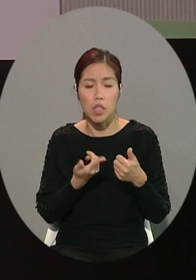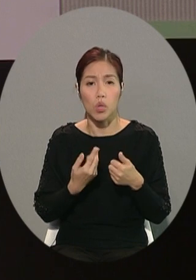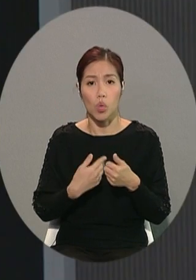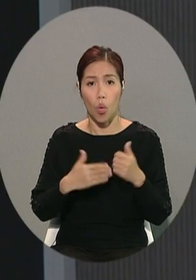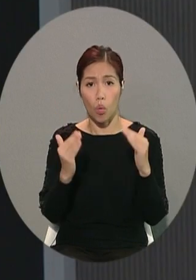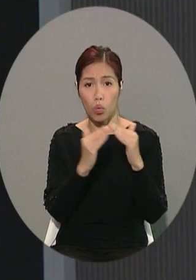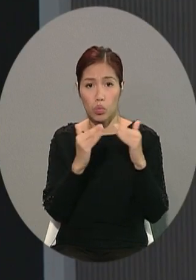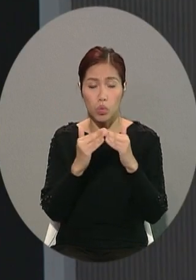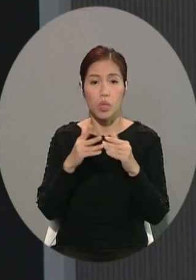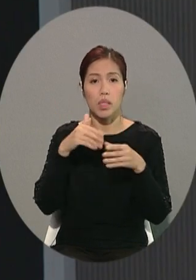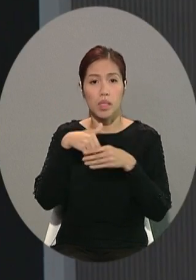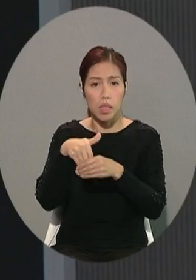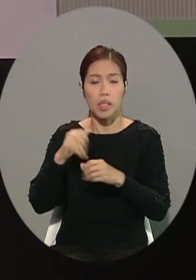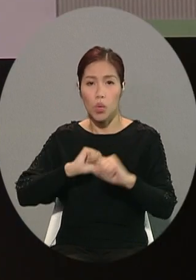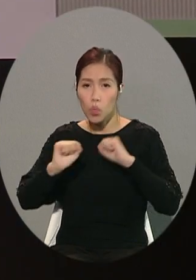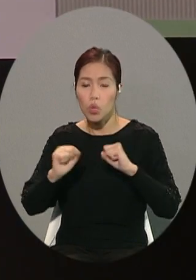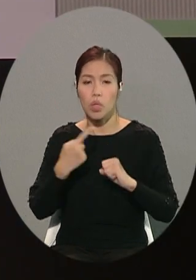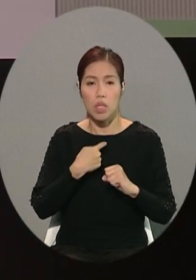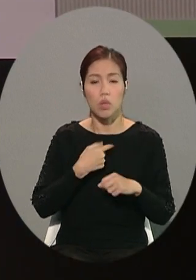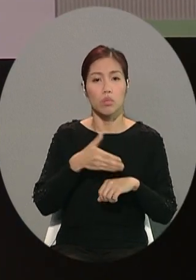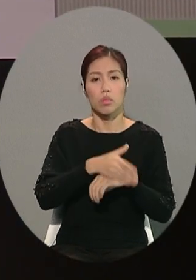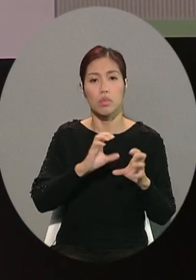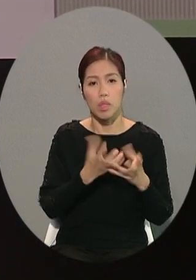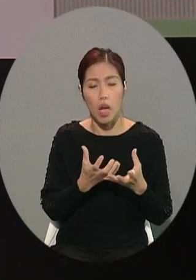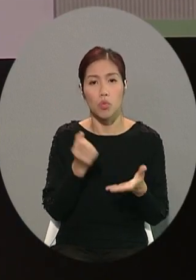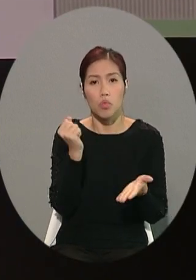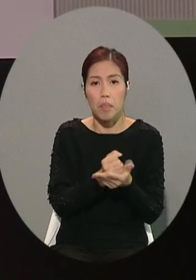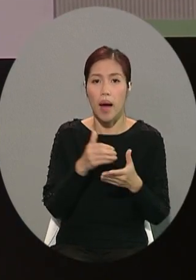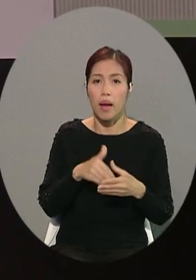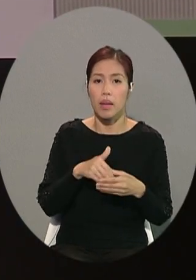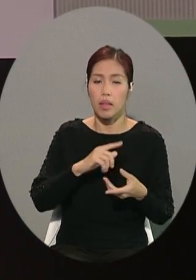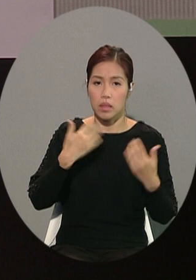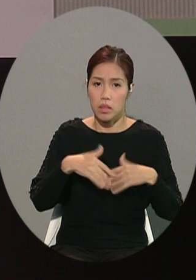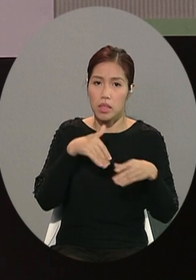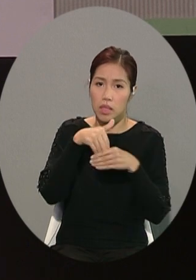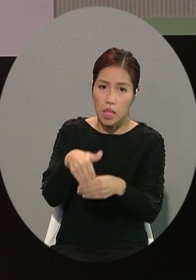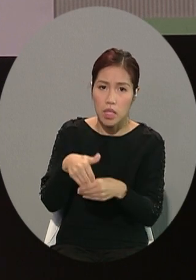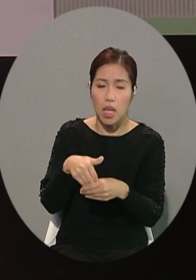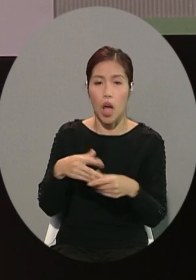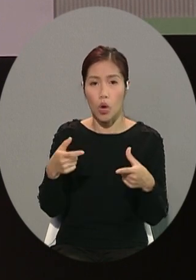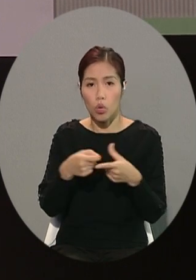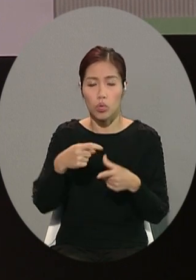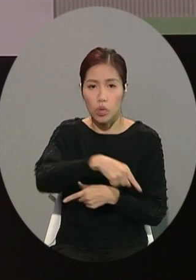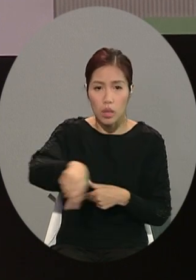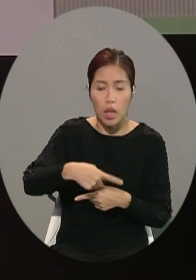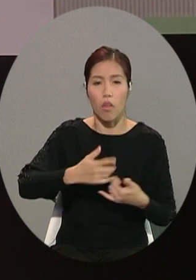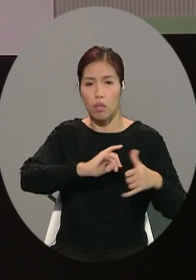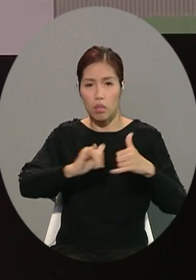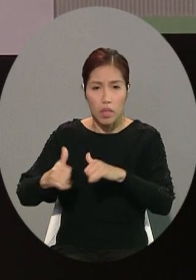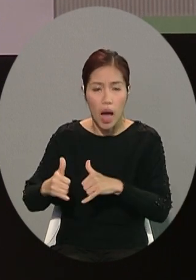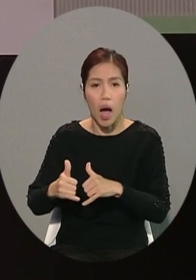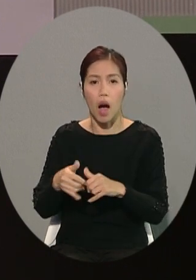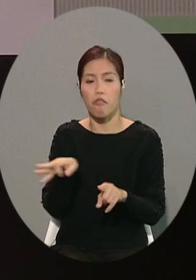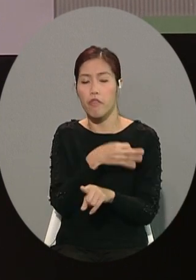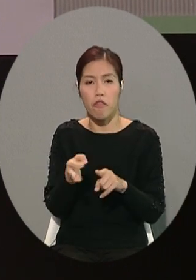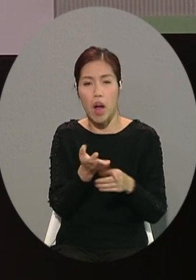嗰度申請活動嘅時候咧，係要用社團牌照嚟到申請場地，而令到佢係有公眾地方打鬥啦，同埋有非法擺賣嘅